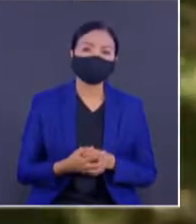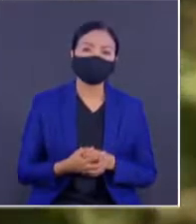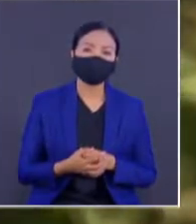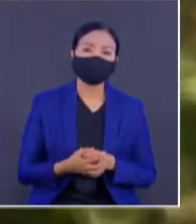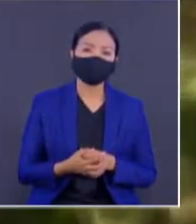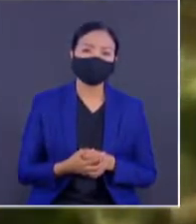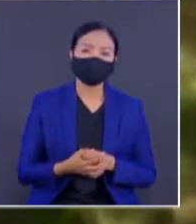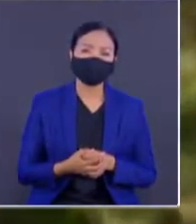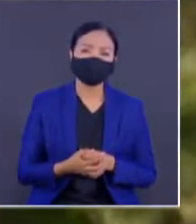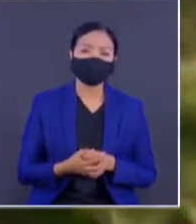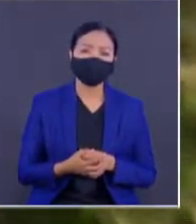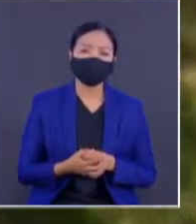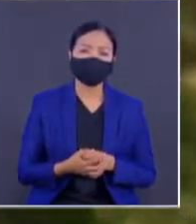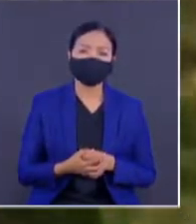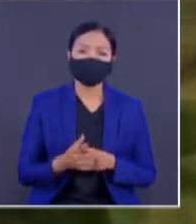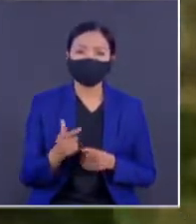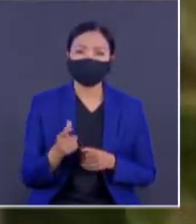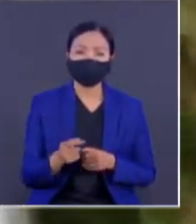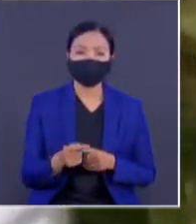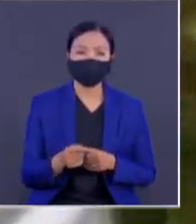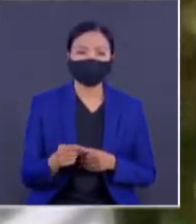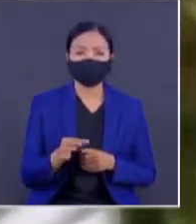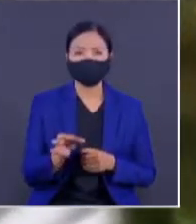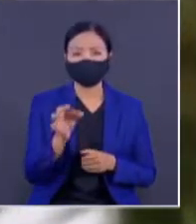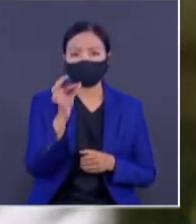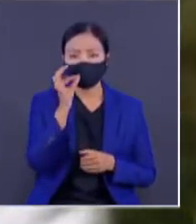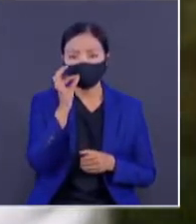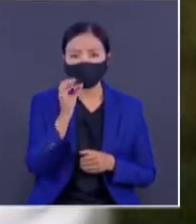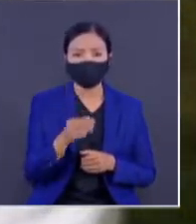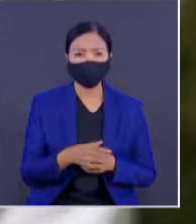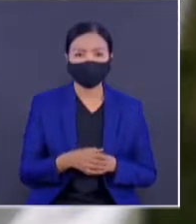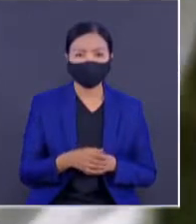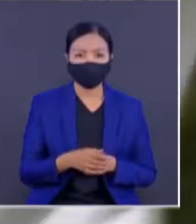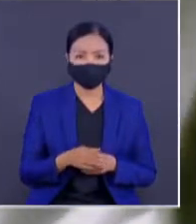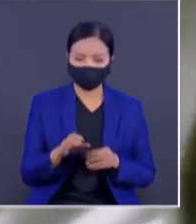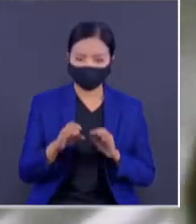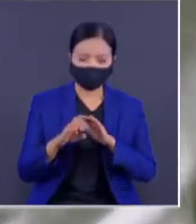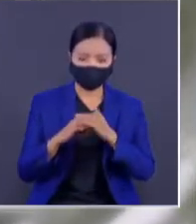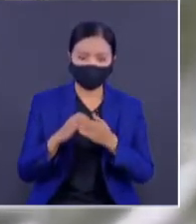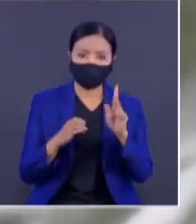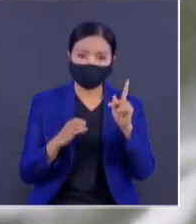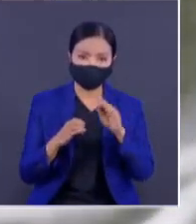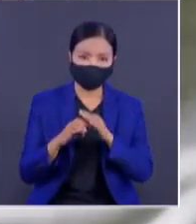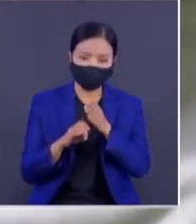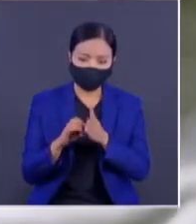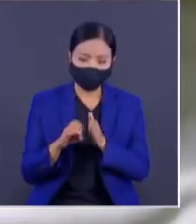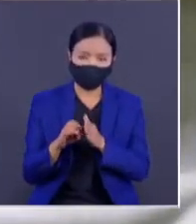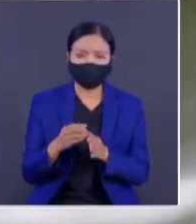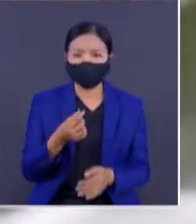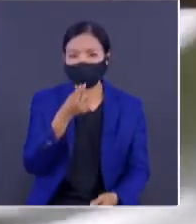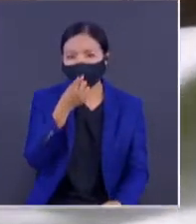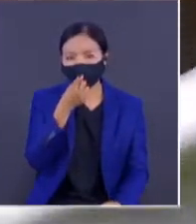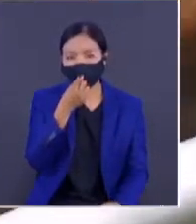เด่นของมะนาวชนิดนี้นะคะพอทานเข้าไปพร้อมเปลือกเนี่ยไม่มีรสขมนะคะความเปรี้ยวกำลังดี